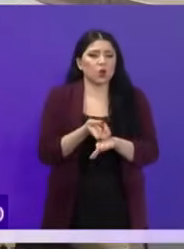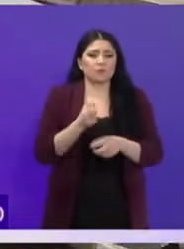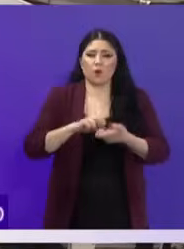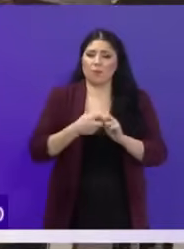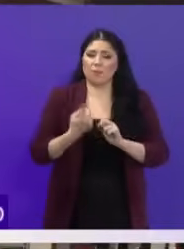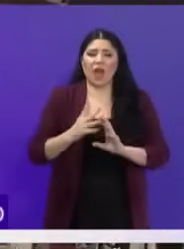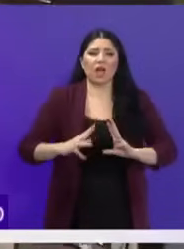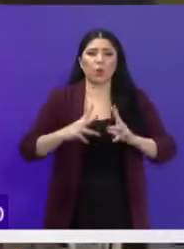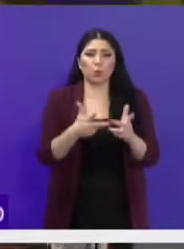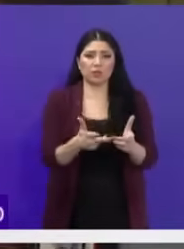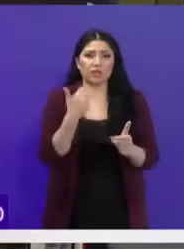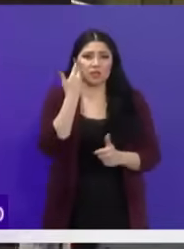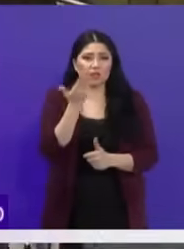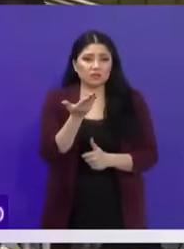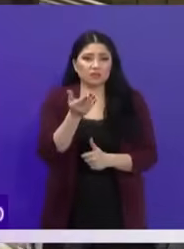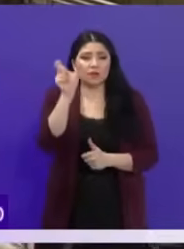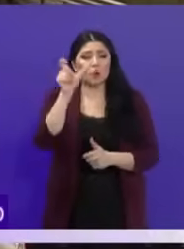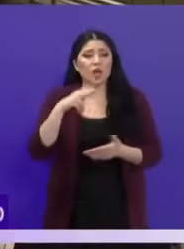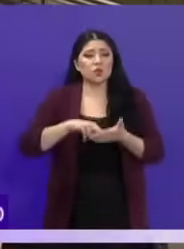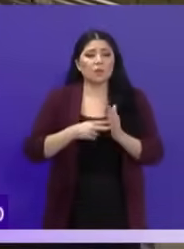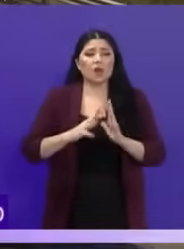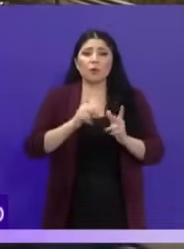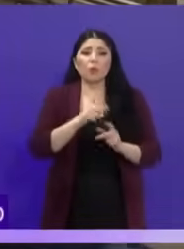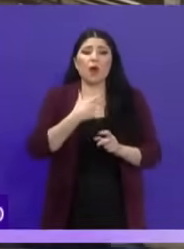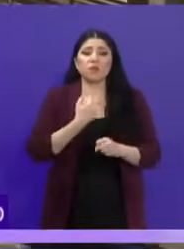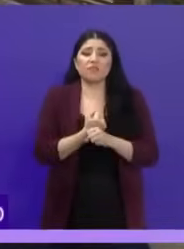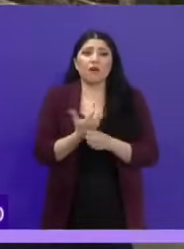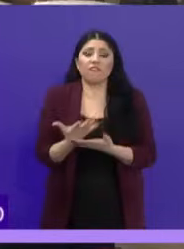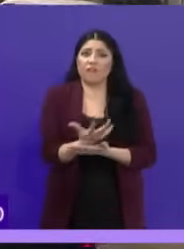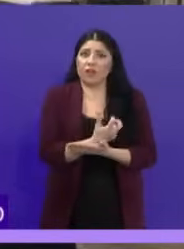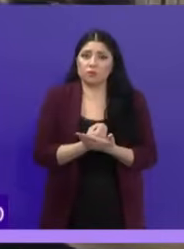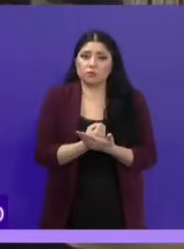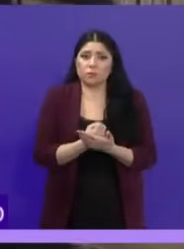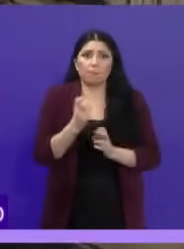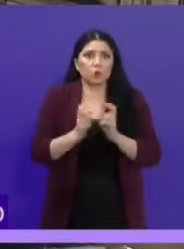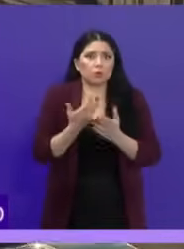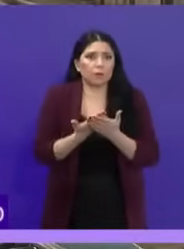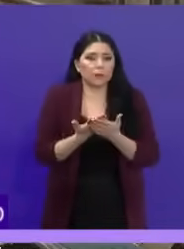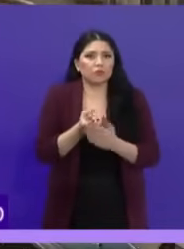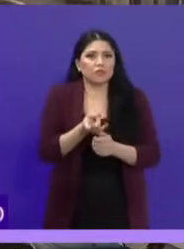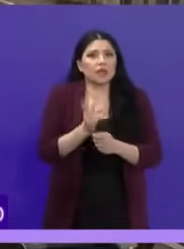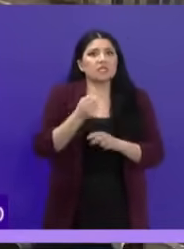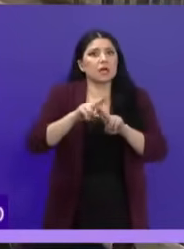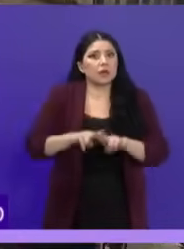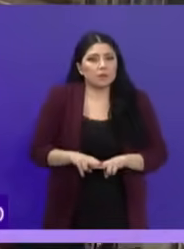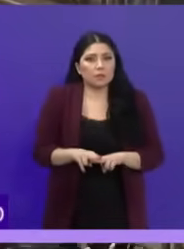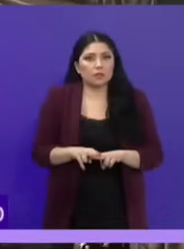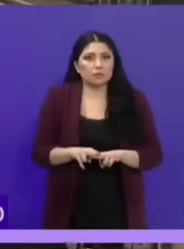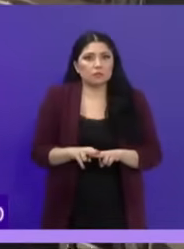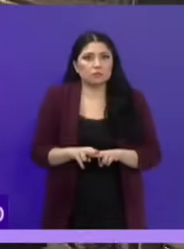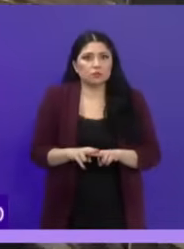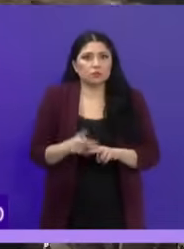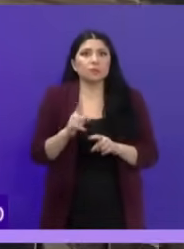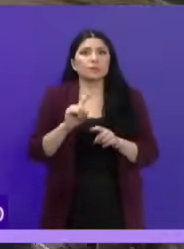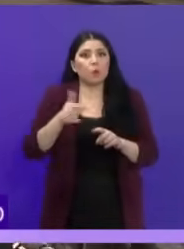agricultură. Deci când fermierii nu mai reușesc să se capitalizeze sub nicio formă, să producă pentru piață, dar să rămână și viabil, să